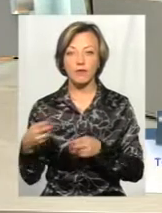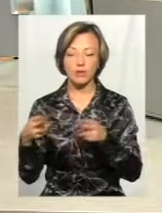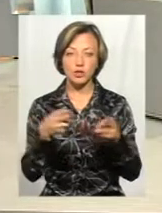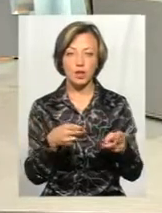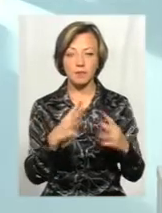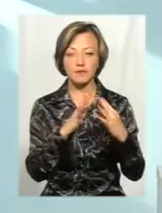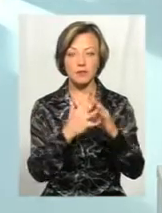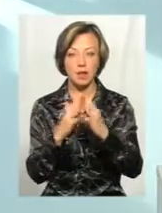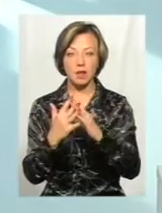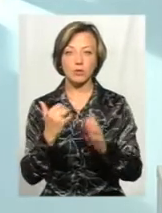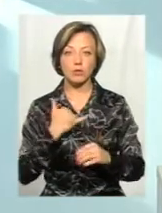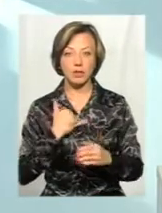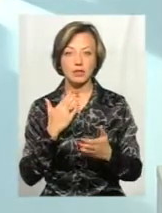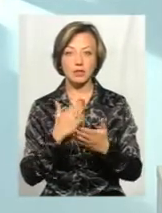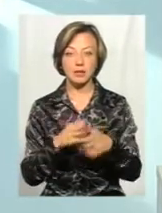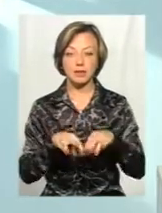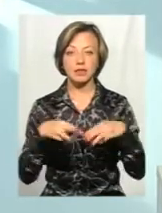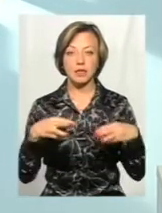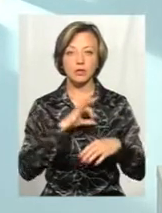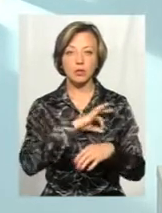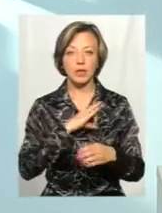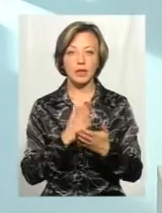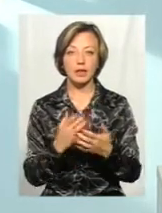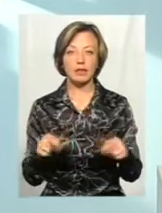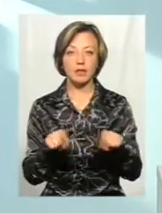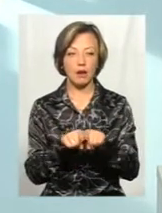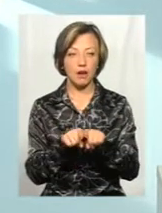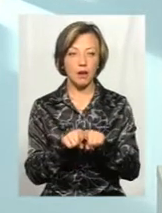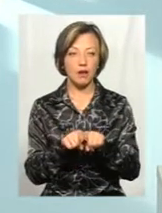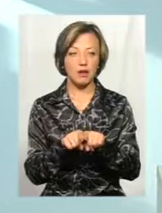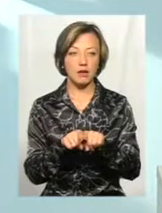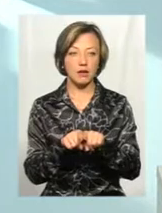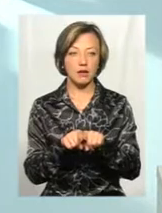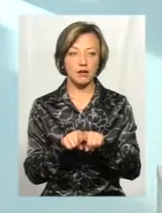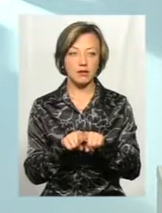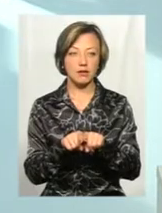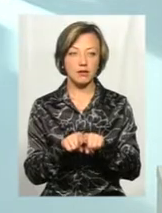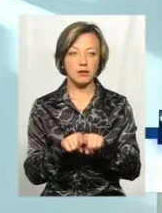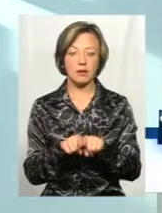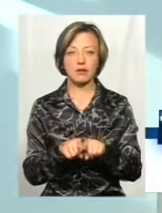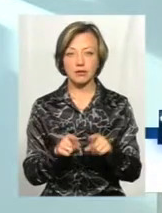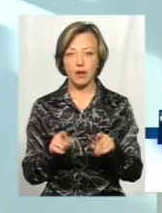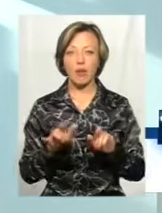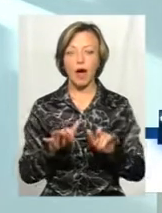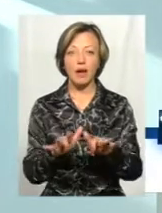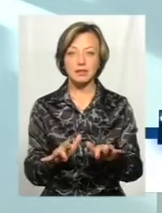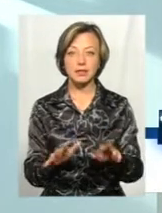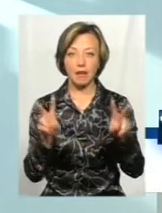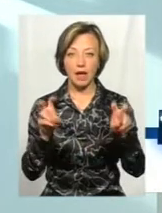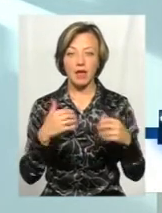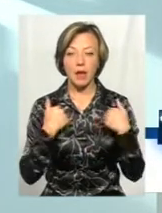в села, у нас, до речі, в Міністерстві юстиції є така ініціатива, називається «Я маю право», коли